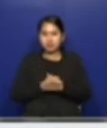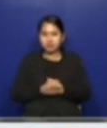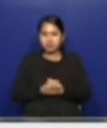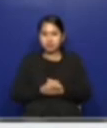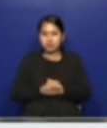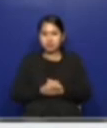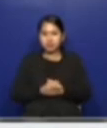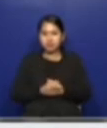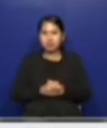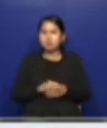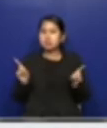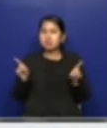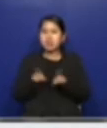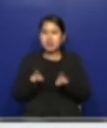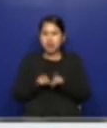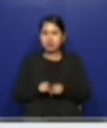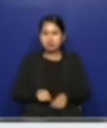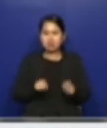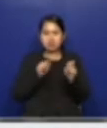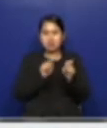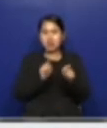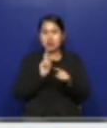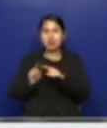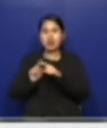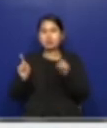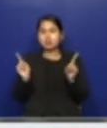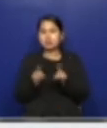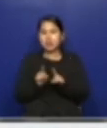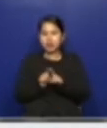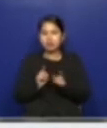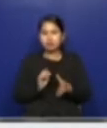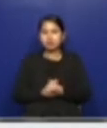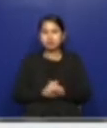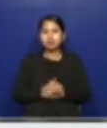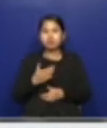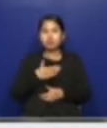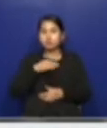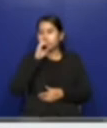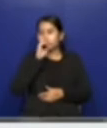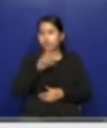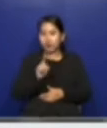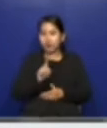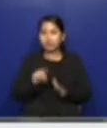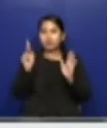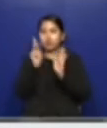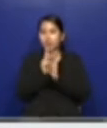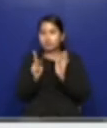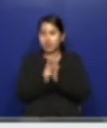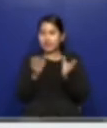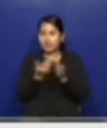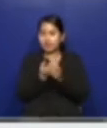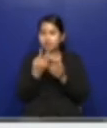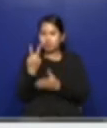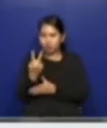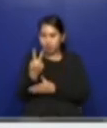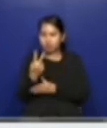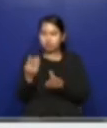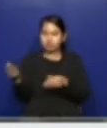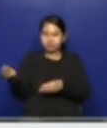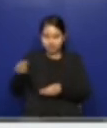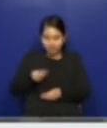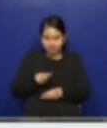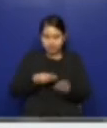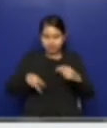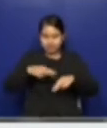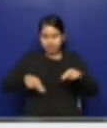างอยเหมือนกันพนแก้วผมจึงบอกว่ากฎหมายสองฉบับนี่ขอให้ผ่านแล้วไป